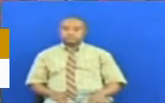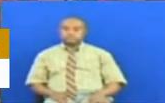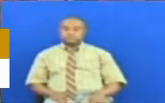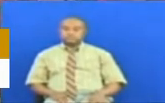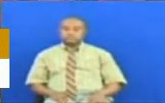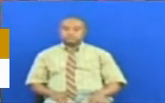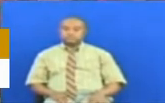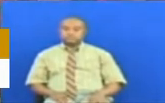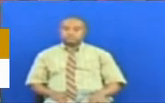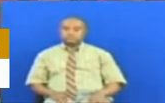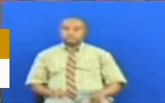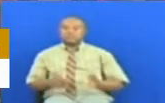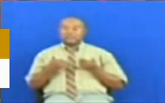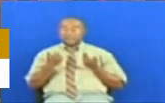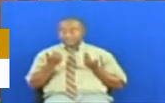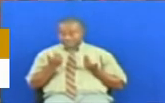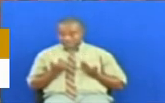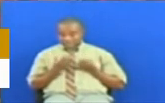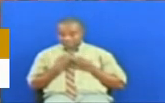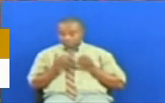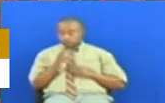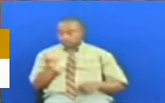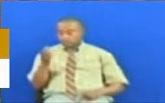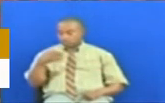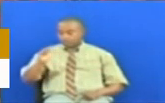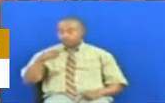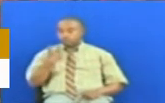at least itimisha hoja yako. Karibu sana Mheshimiwa.